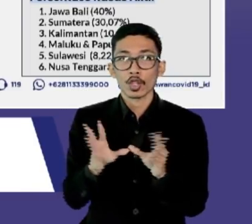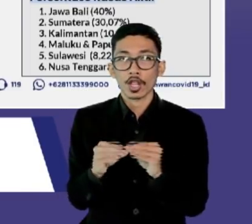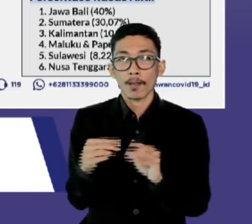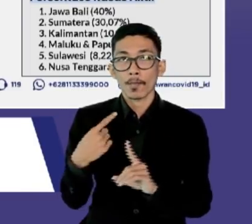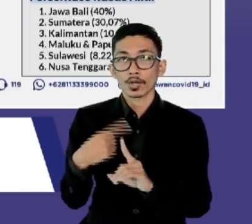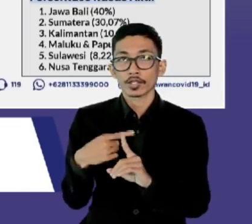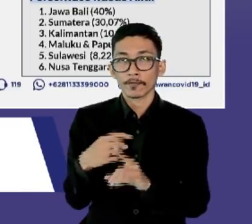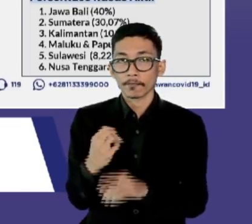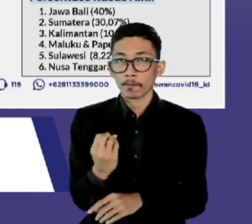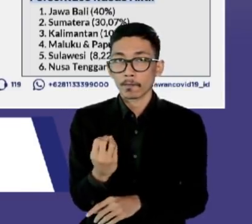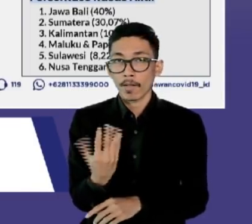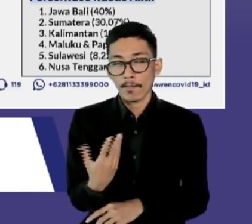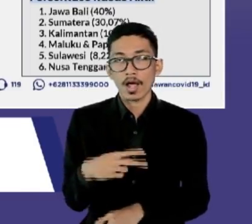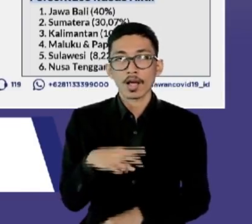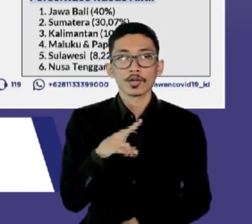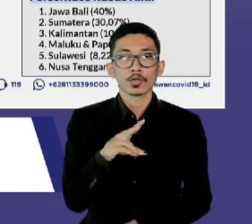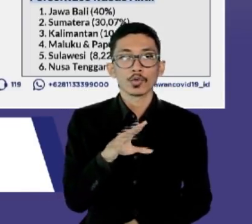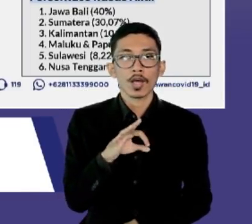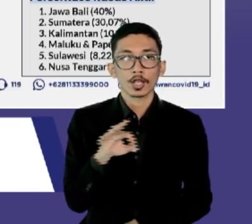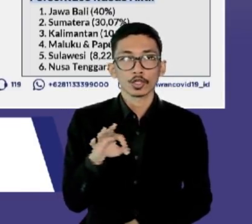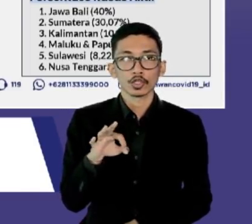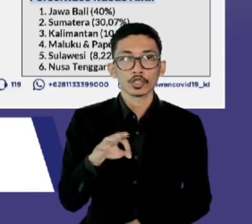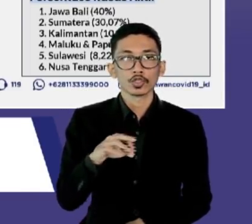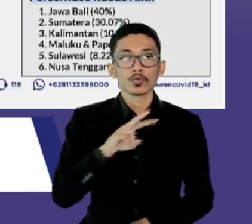Sulawesi telah mencapai angka